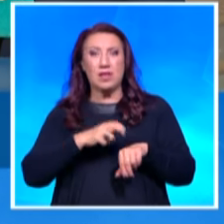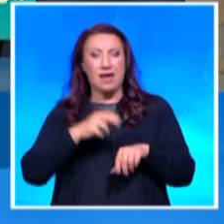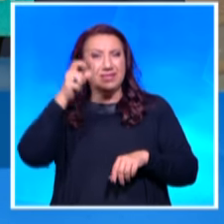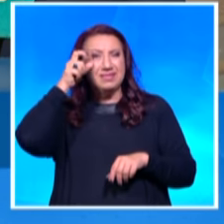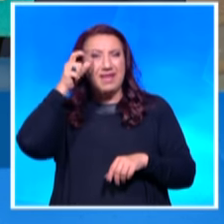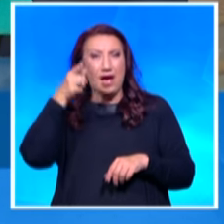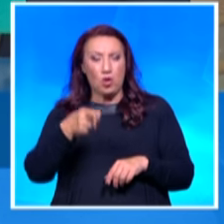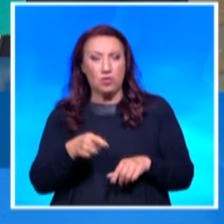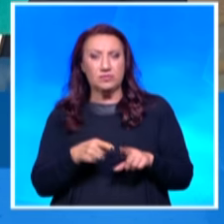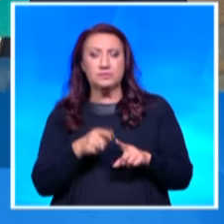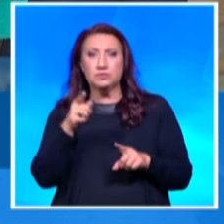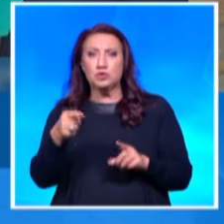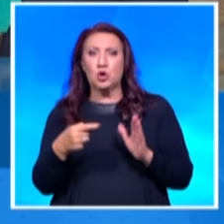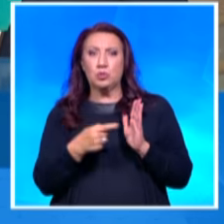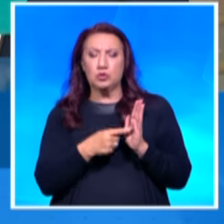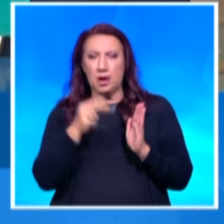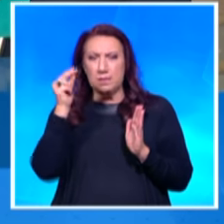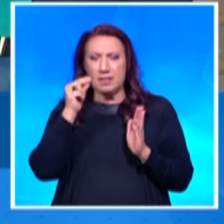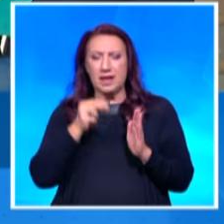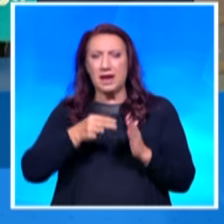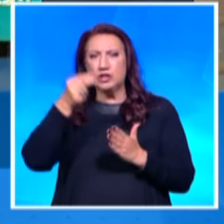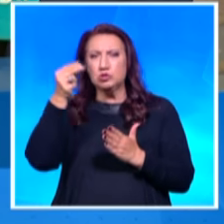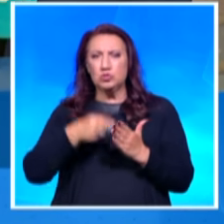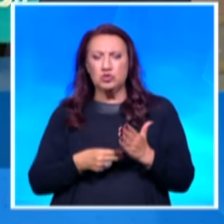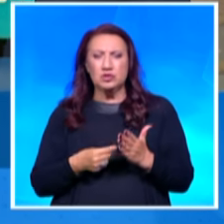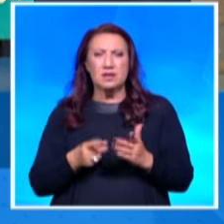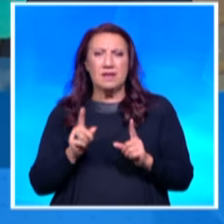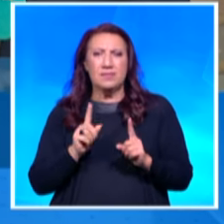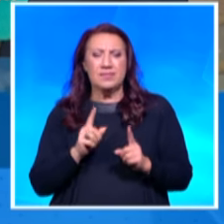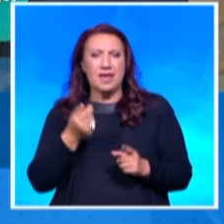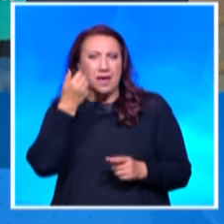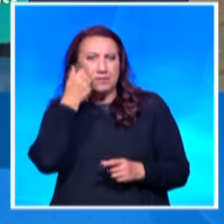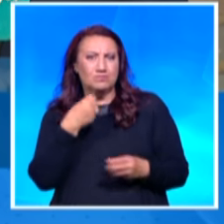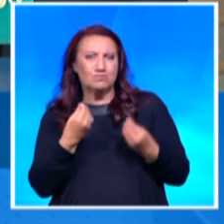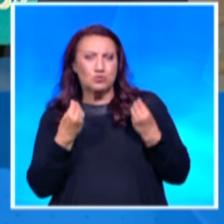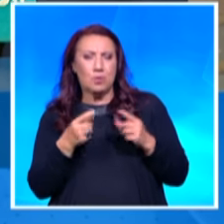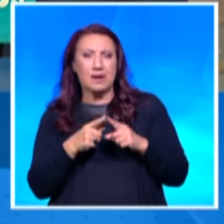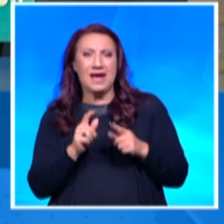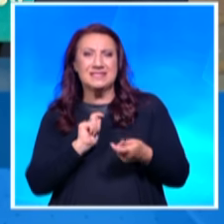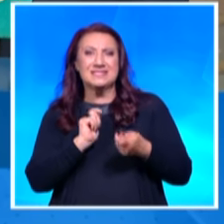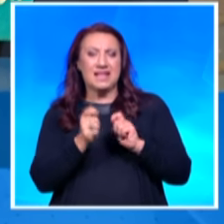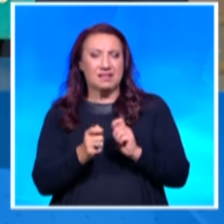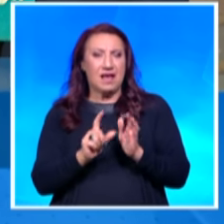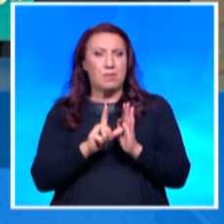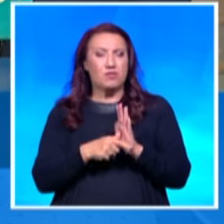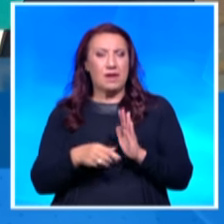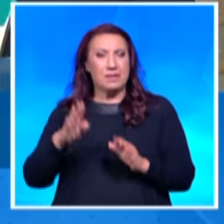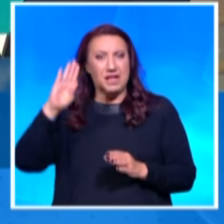бяха това, че България е сключила неизгодна за страната сделка по време на служебното правителство Донев